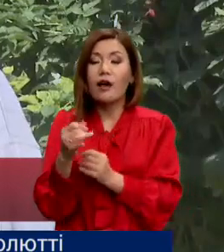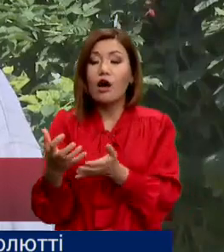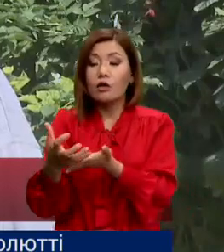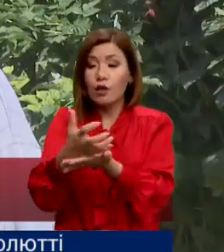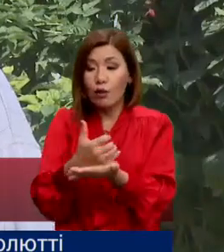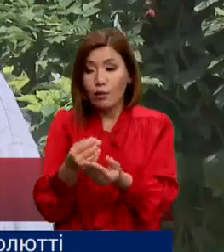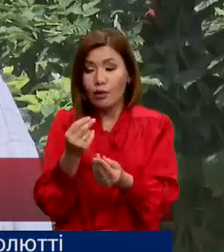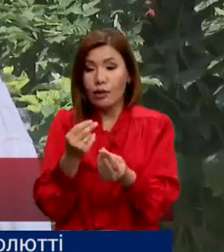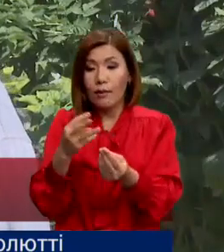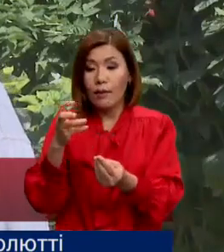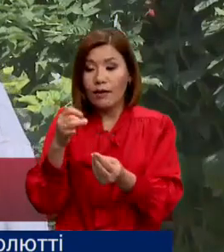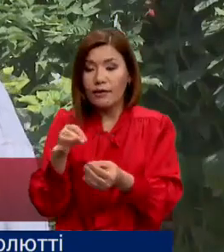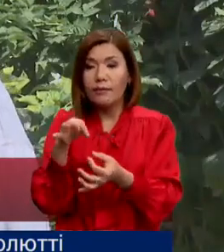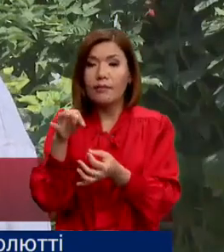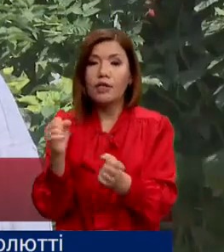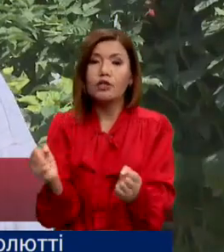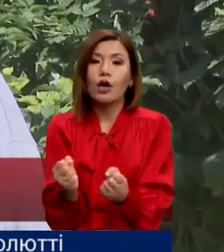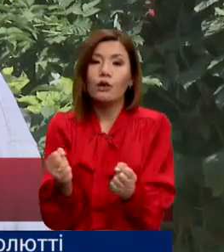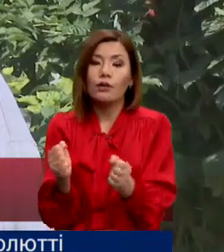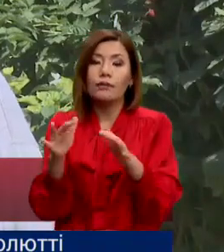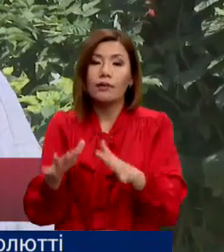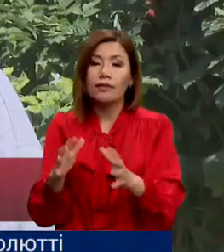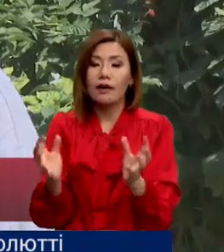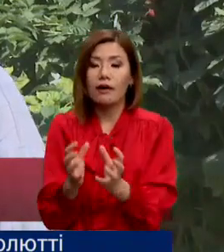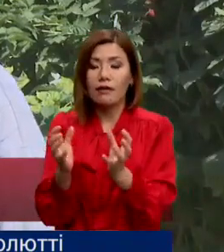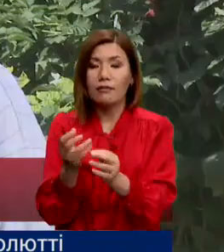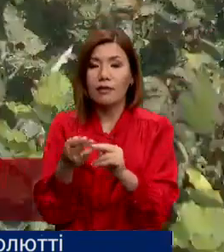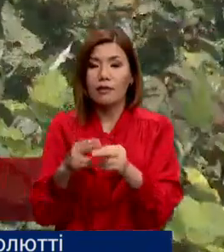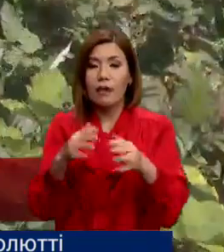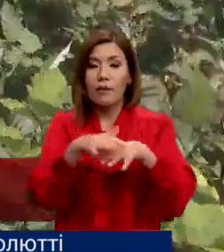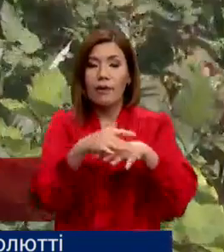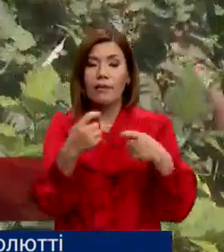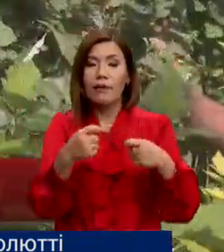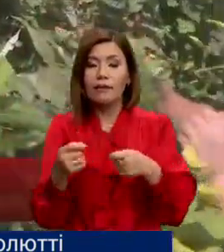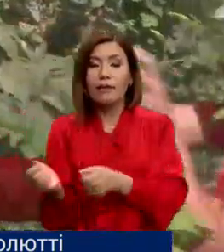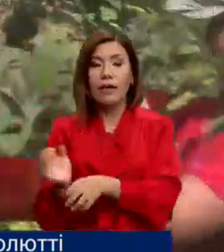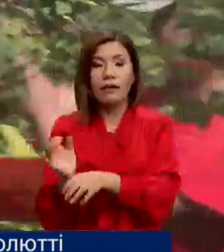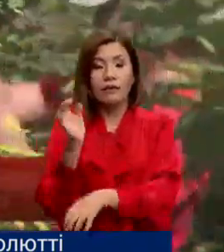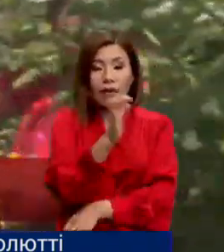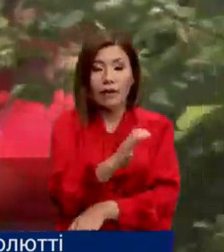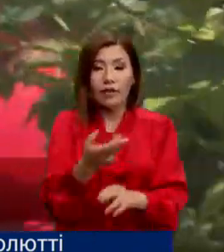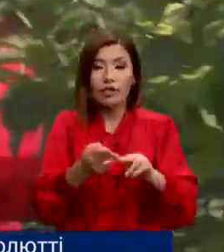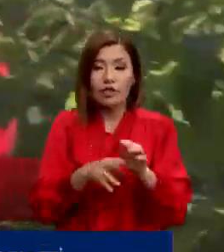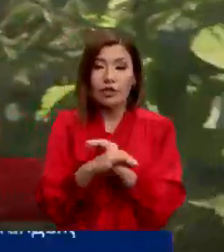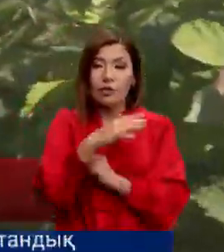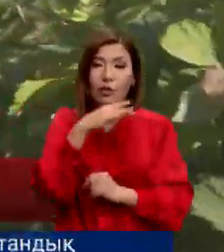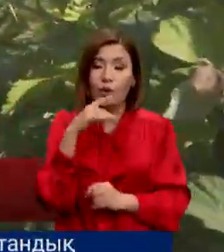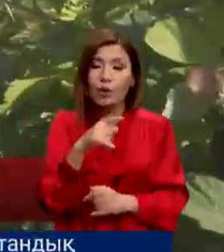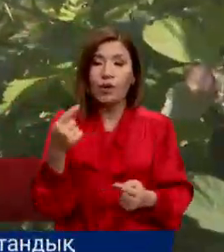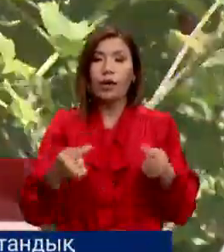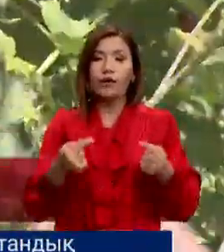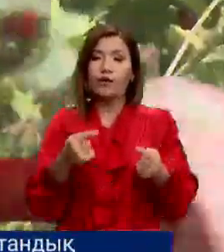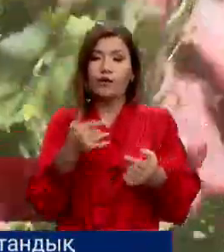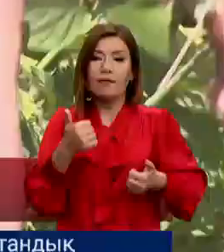собранную малину храним в прохладном месте, а потом отправляем на рынок. На рынке ситуация непростая, уж больно много там